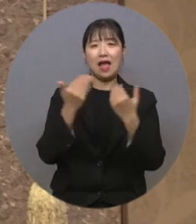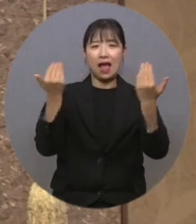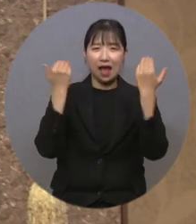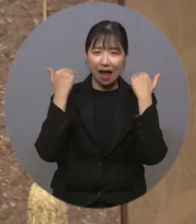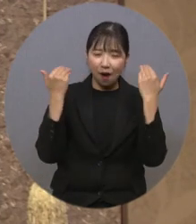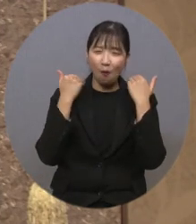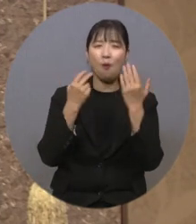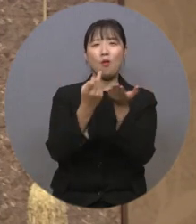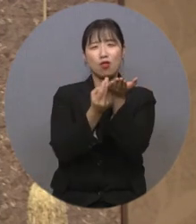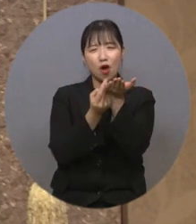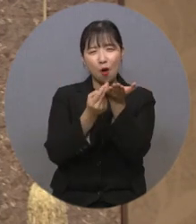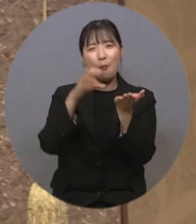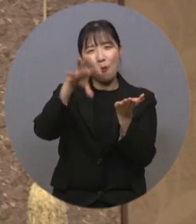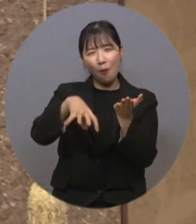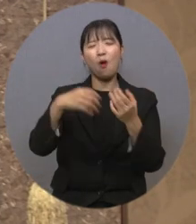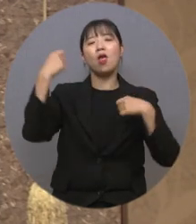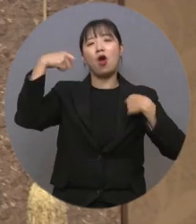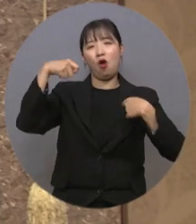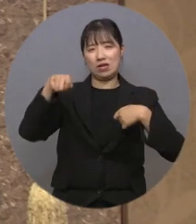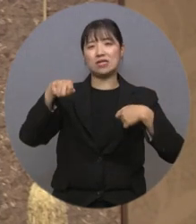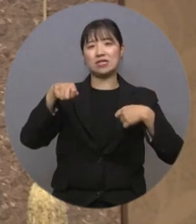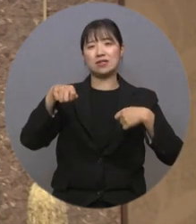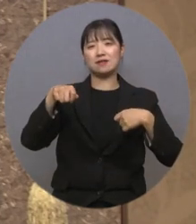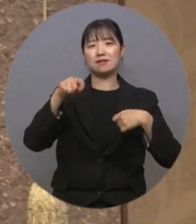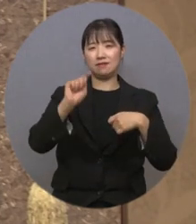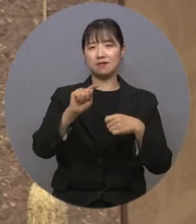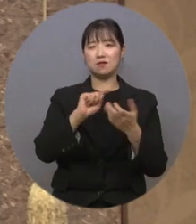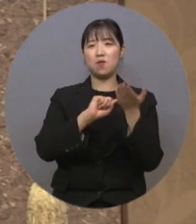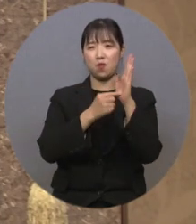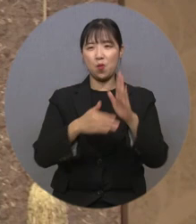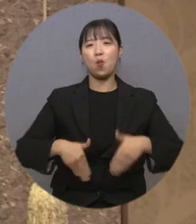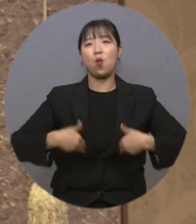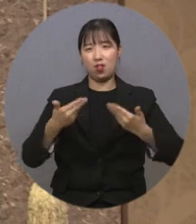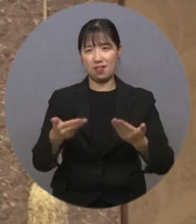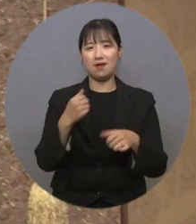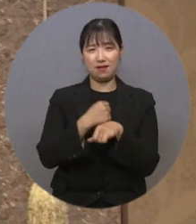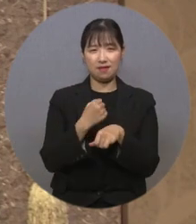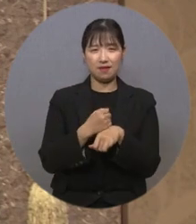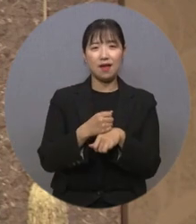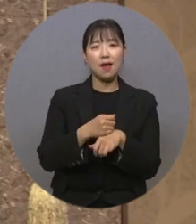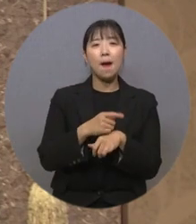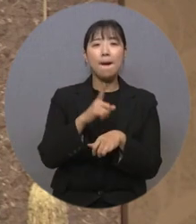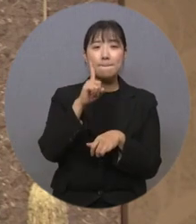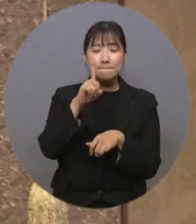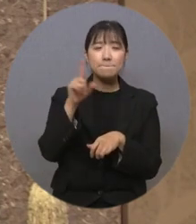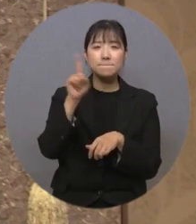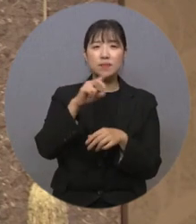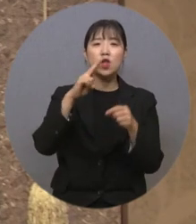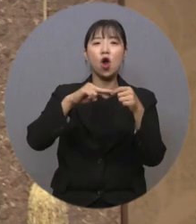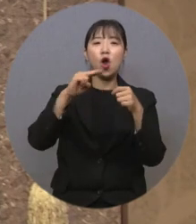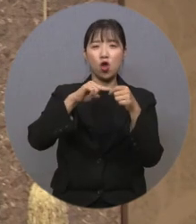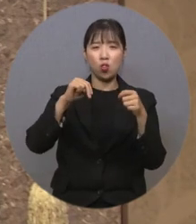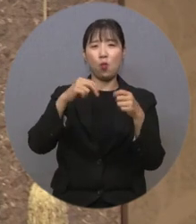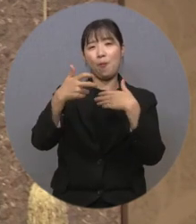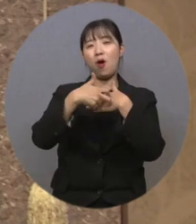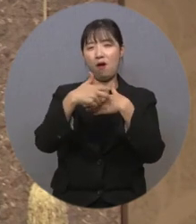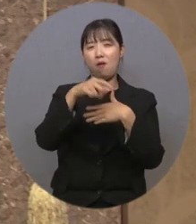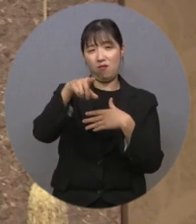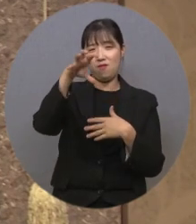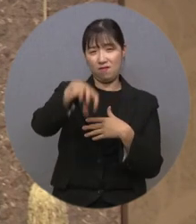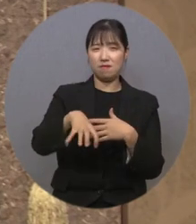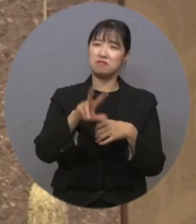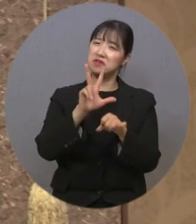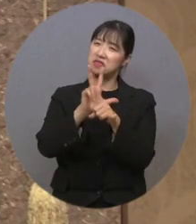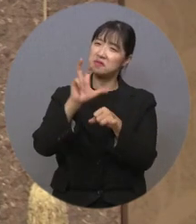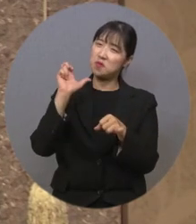연극 공연으로 봉사를 하게 됐죠. 그렇군요. 그런데 한 번은 여의도 성모병원에 가면 그 당시에 한 25년 전이 되겠죠.